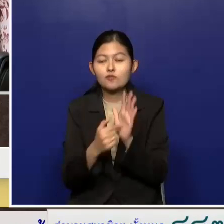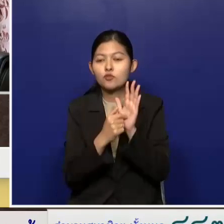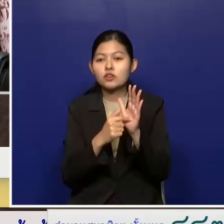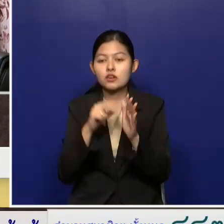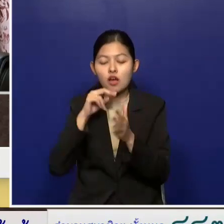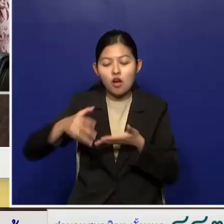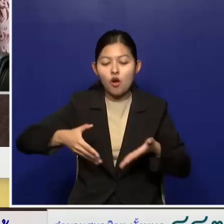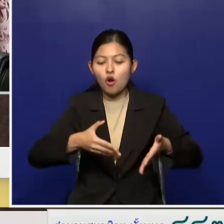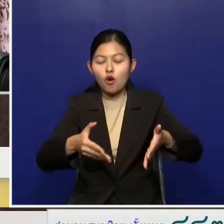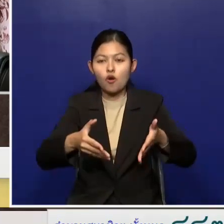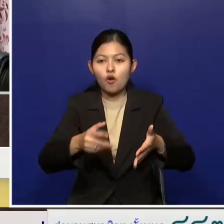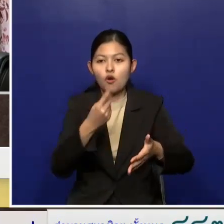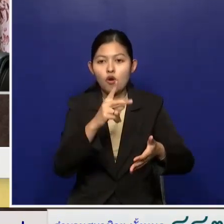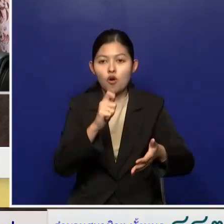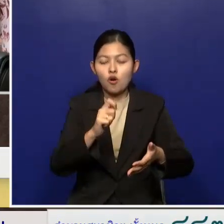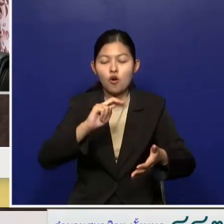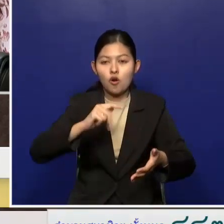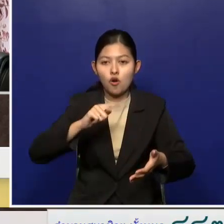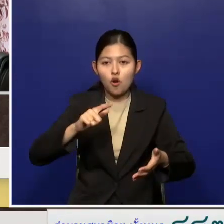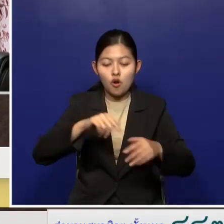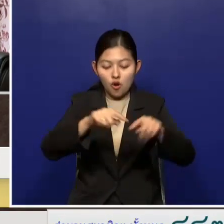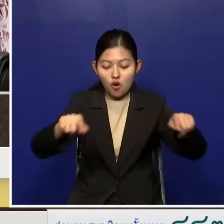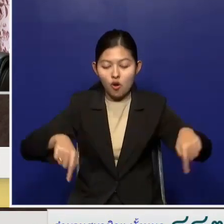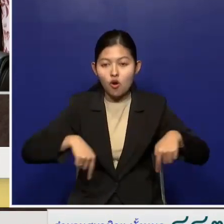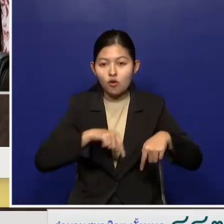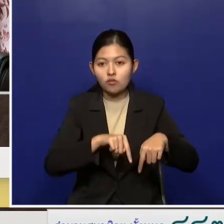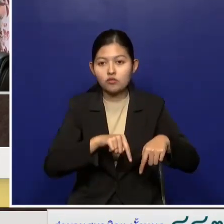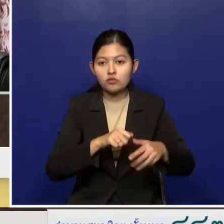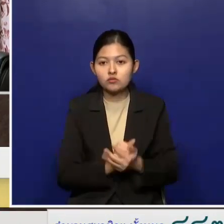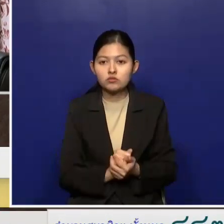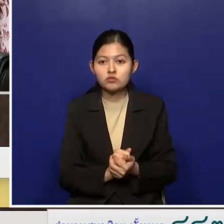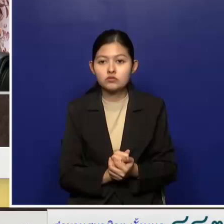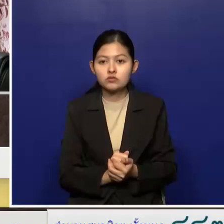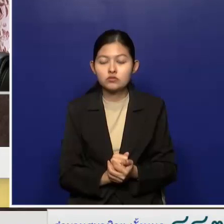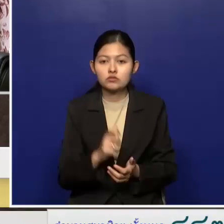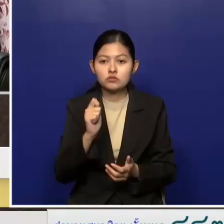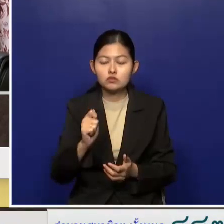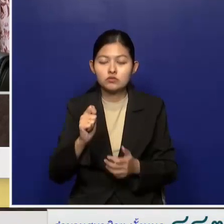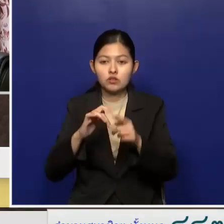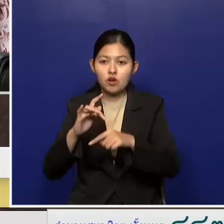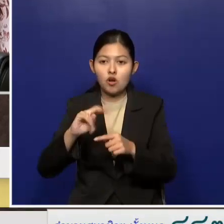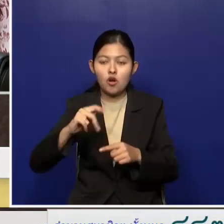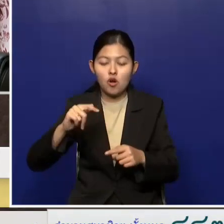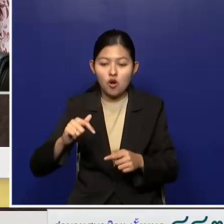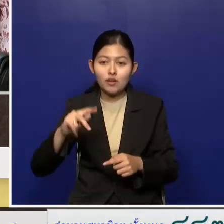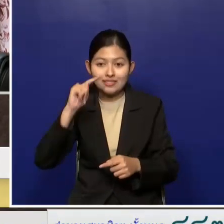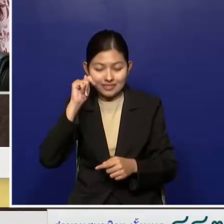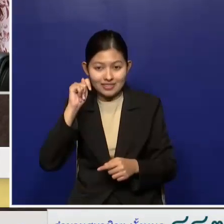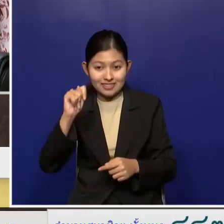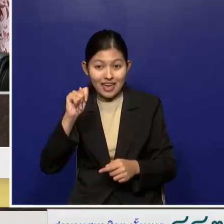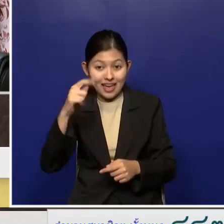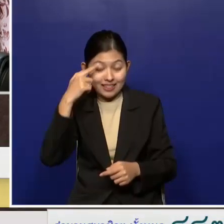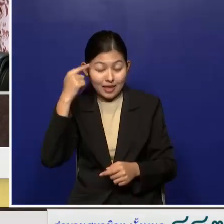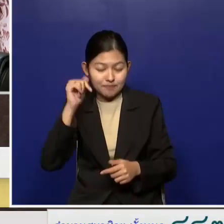คลองตาพลายที่อยู่อำเภอสอยดาวอ่างเก็บน้ำคลองกันทึมอ่างเก็บน้ำคลองตาดำนะคะที่อยู่ในอำเภอโป่งน้